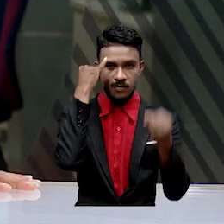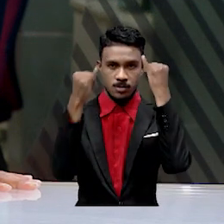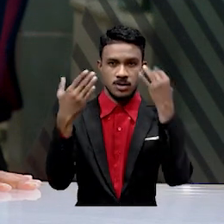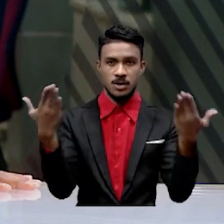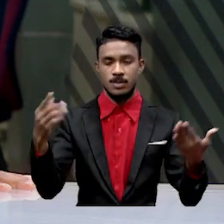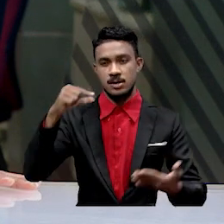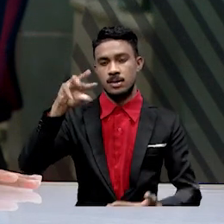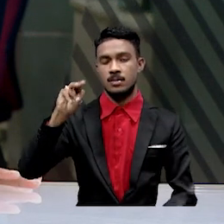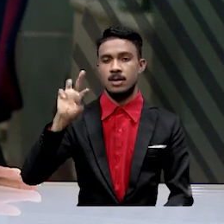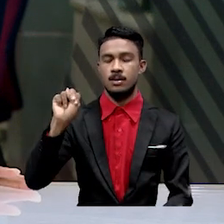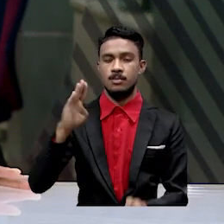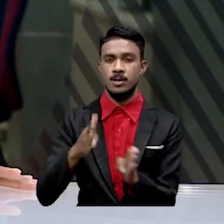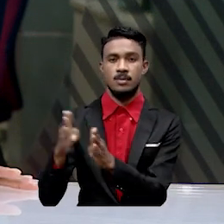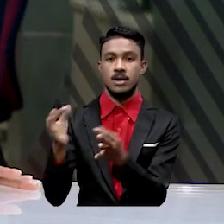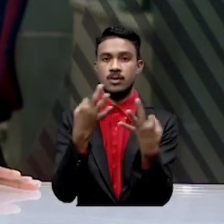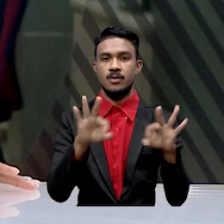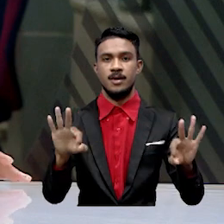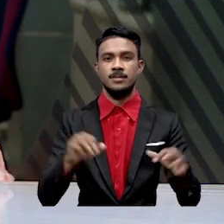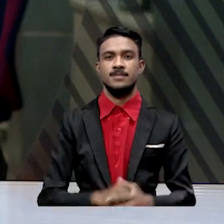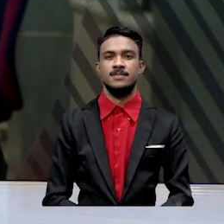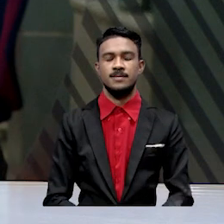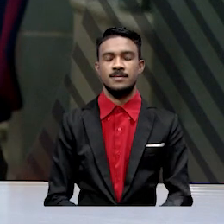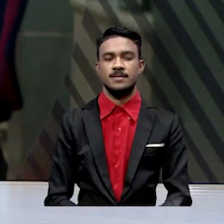beki pa isi emen perparaona.